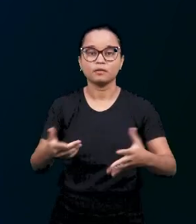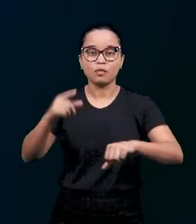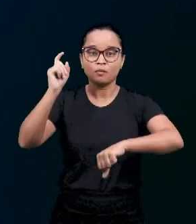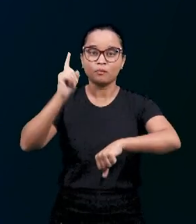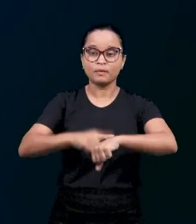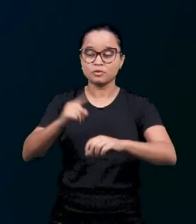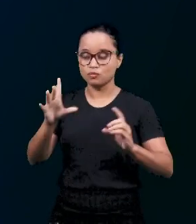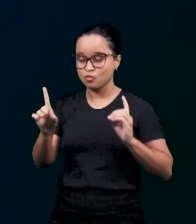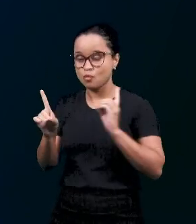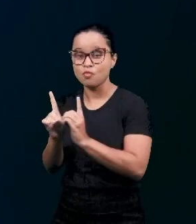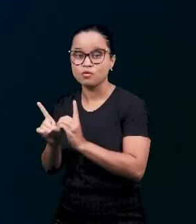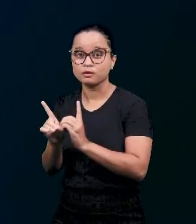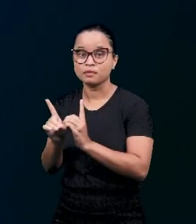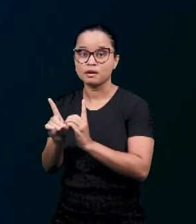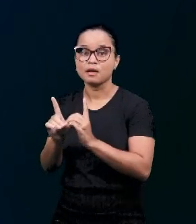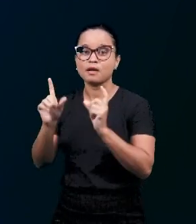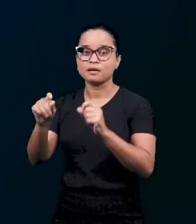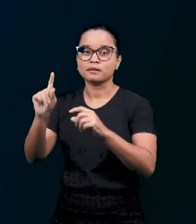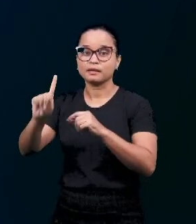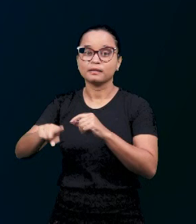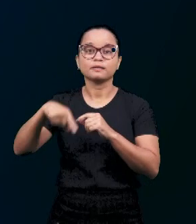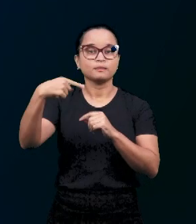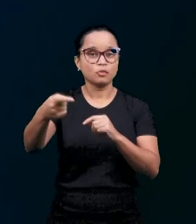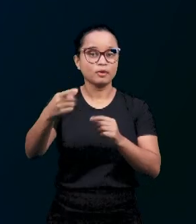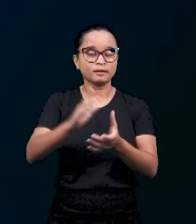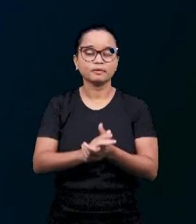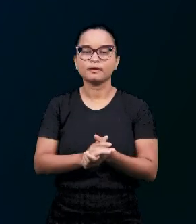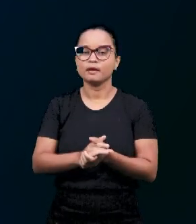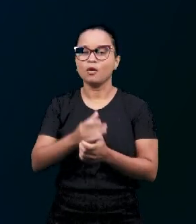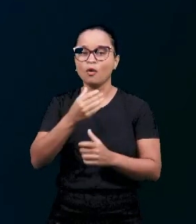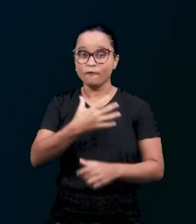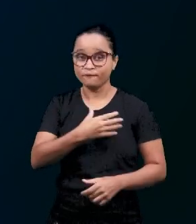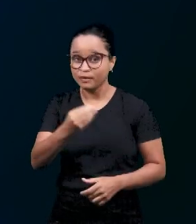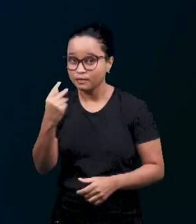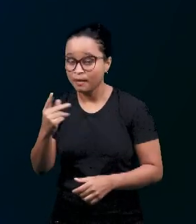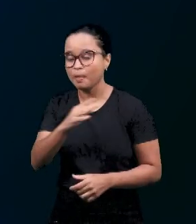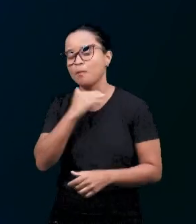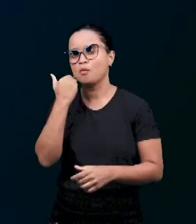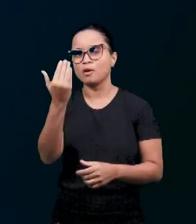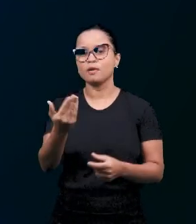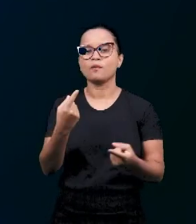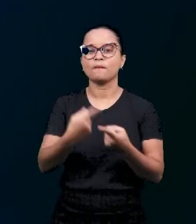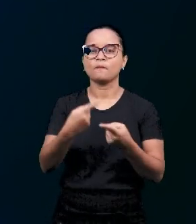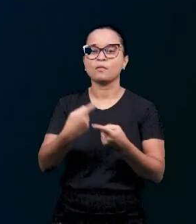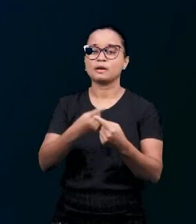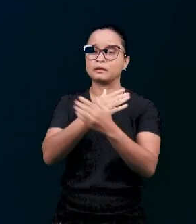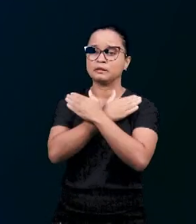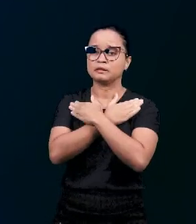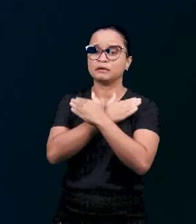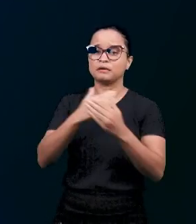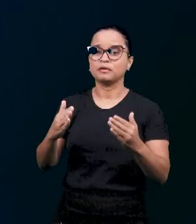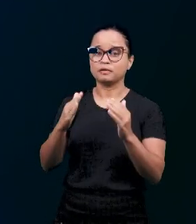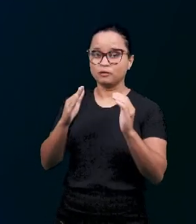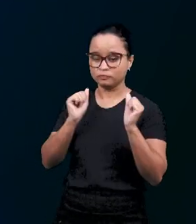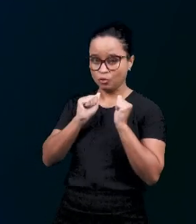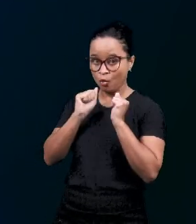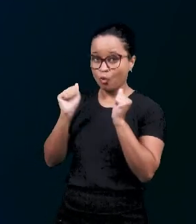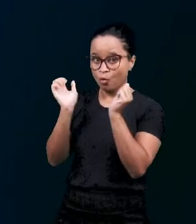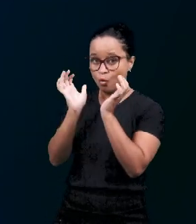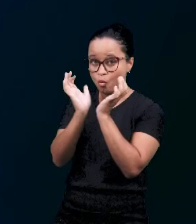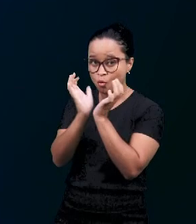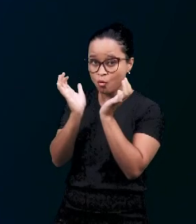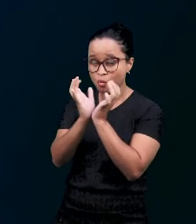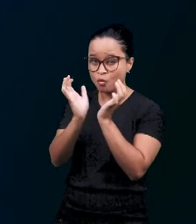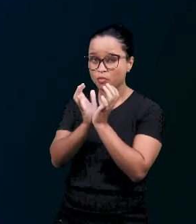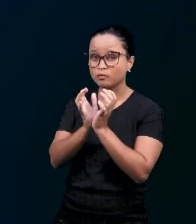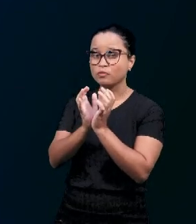moment de la rencontre était après la mort de son fils, qui était apporté dans un cortège funèbre par une